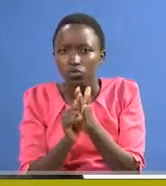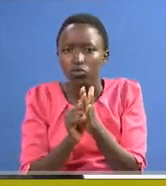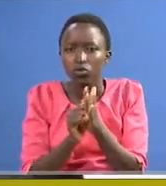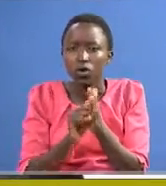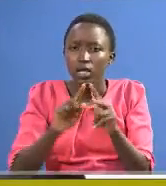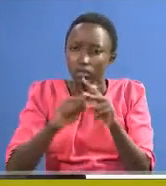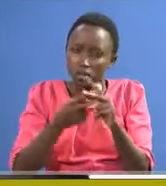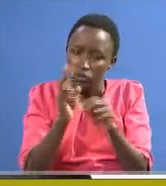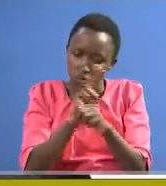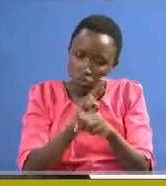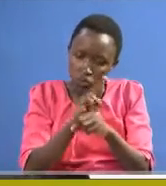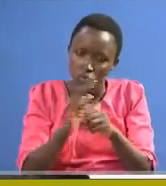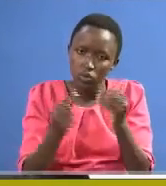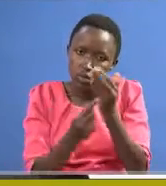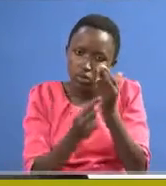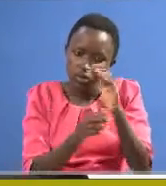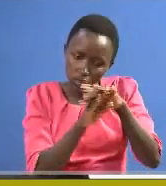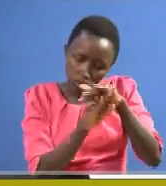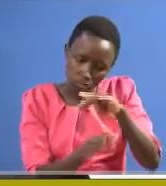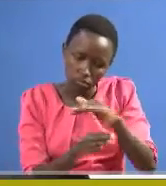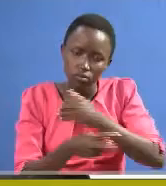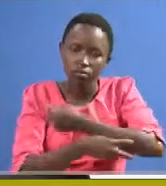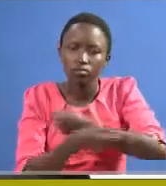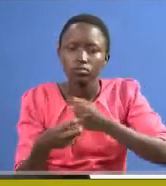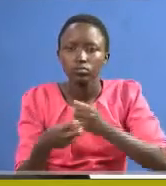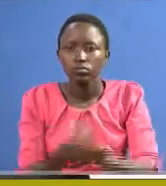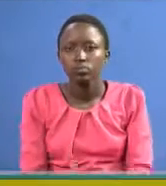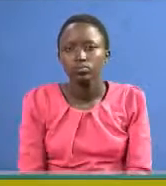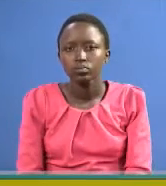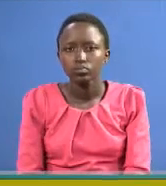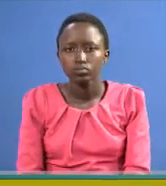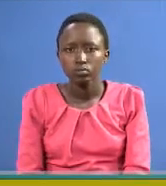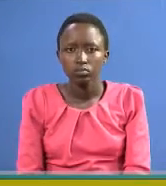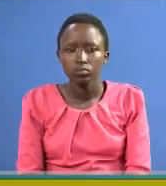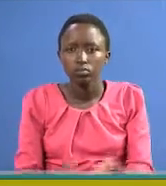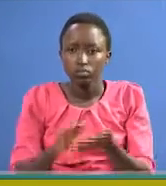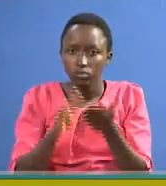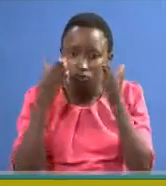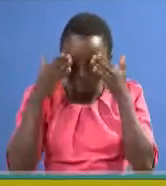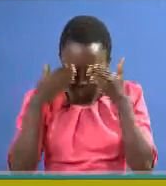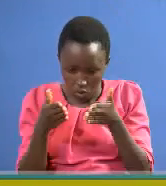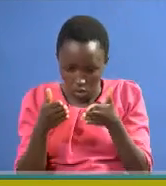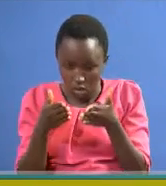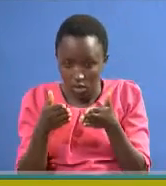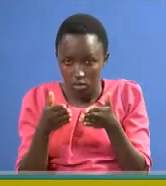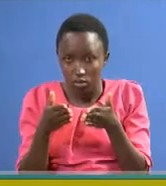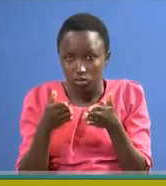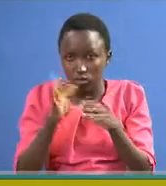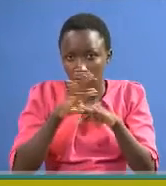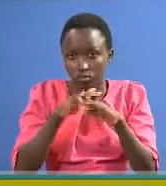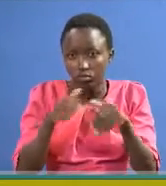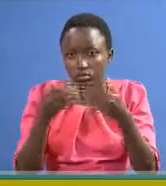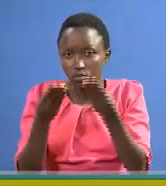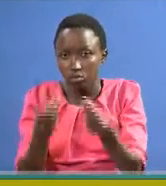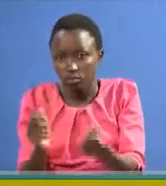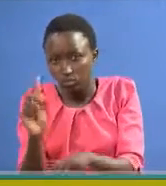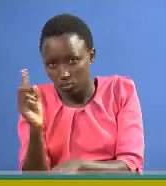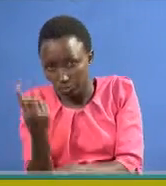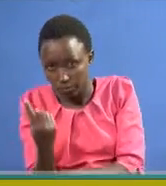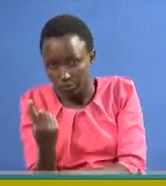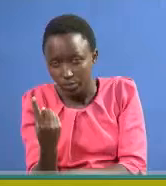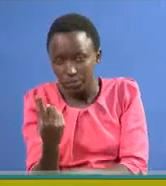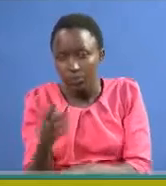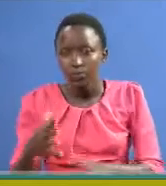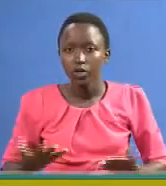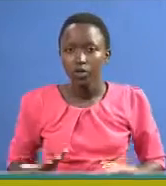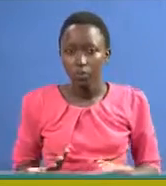kukumbatia teknolojia hii ili kupunguza uwizi wa magari. We are more focused on actually providing a solution first of all, in that